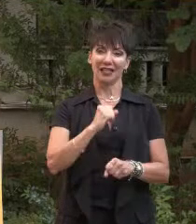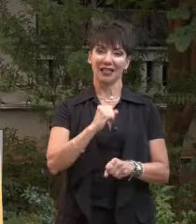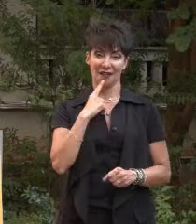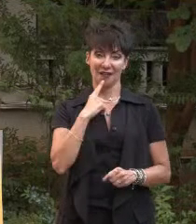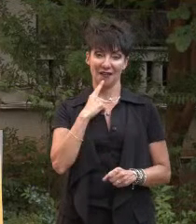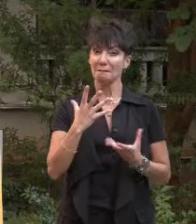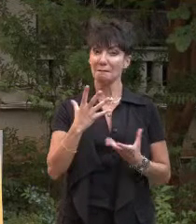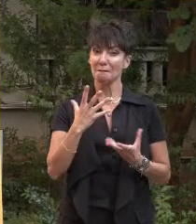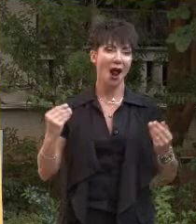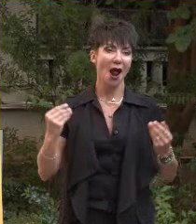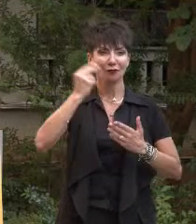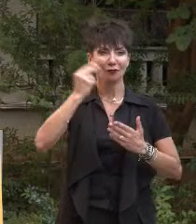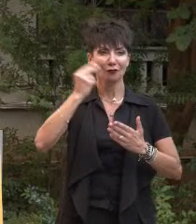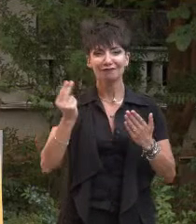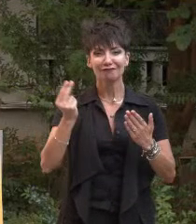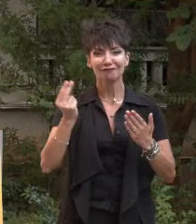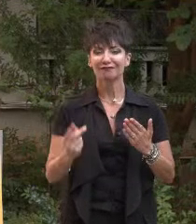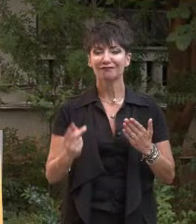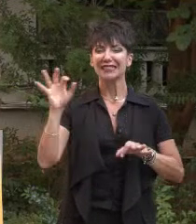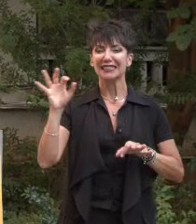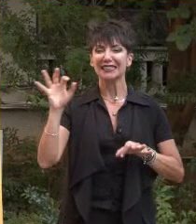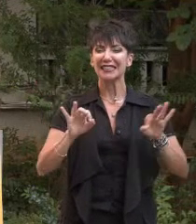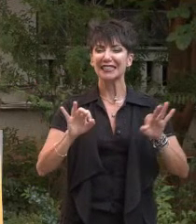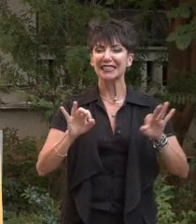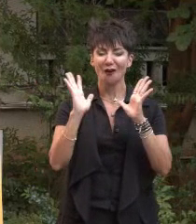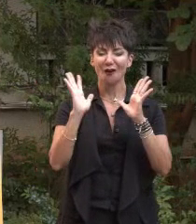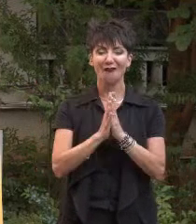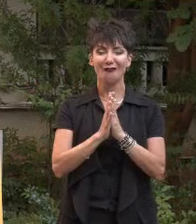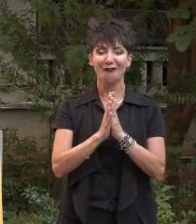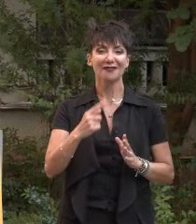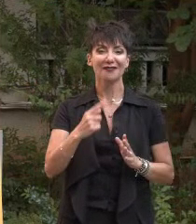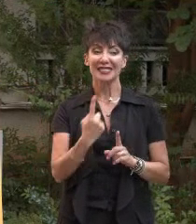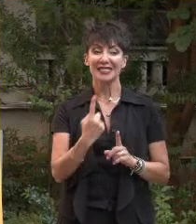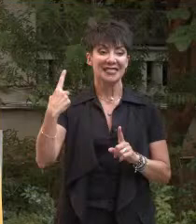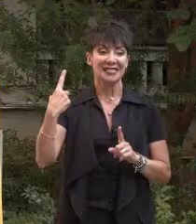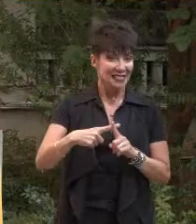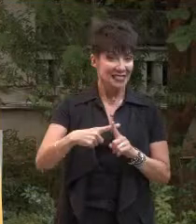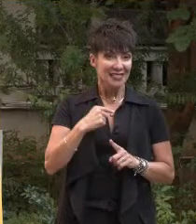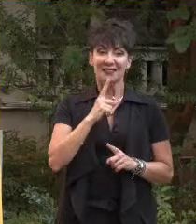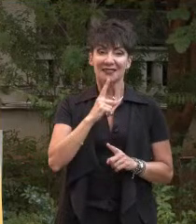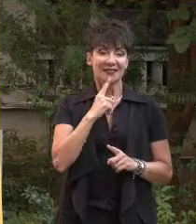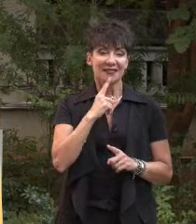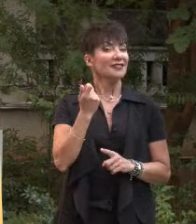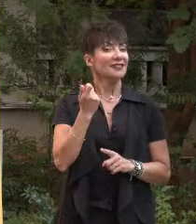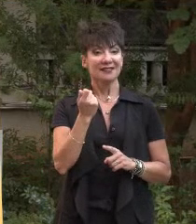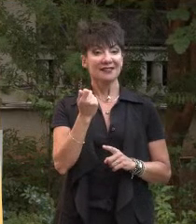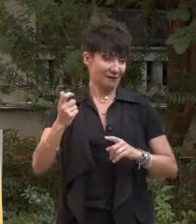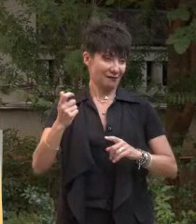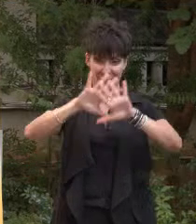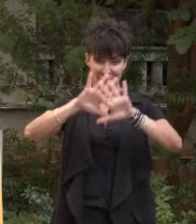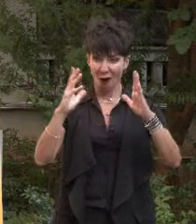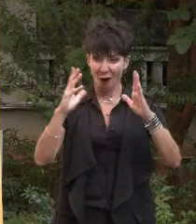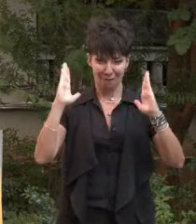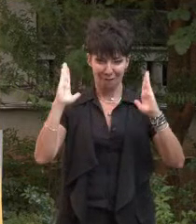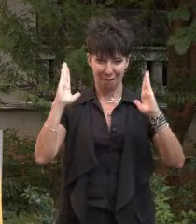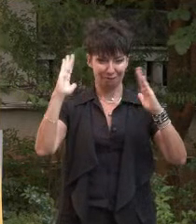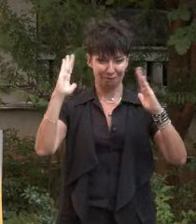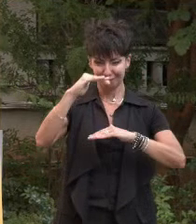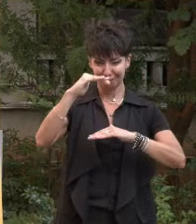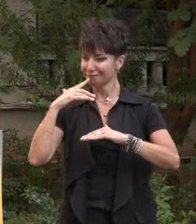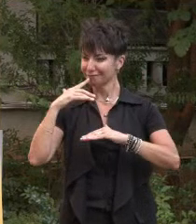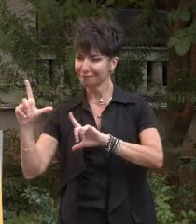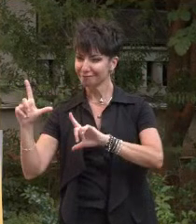τα ωραία σχέδιά τους, μέσα από τις ωραίες εικονογραφίες τους, να μπορέσουν